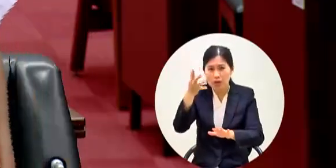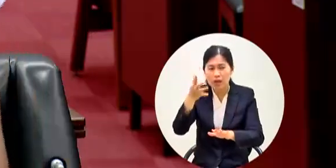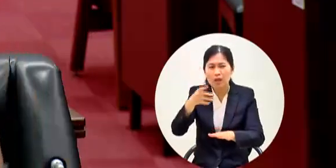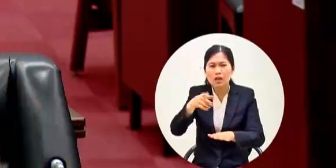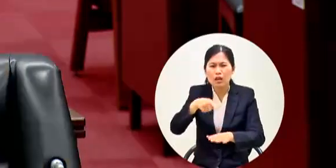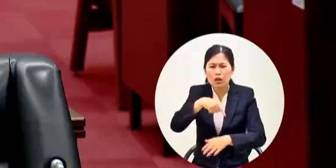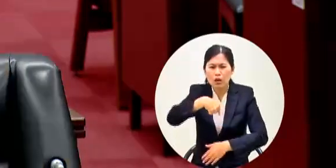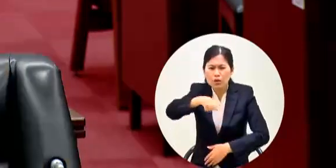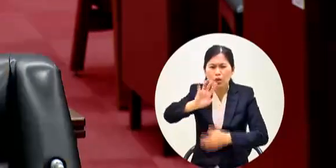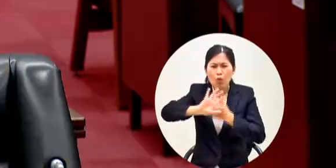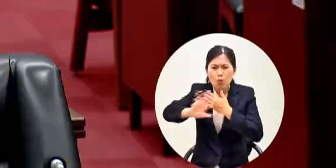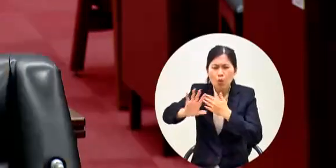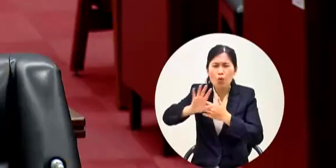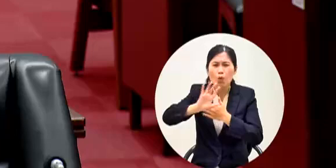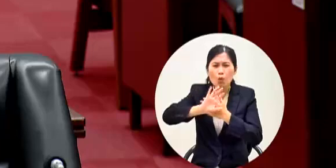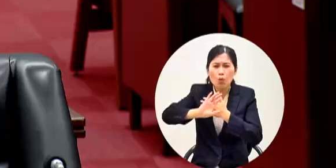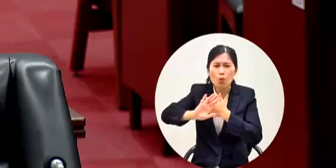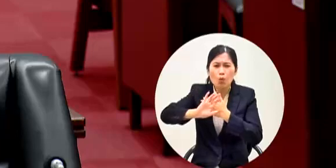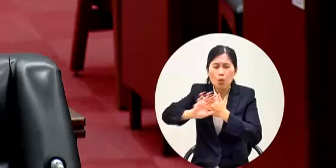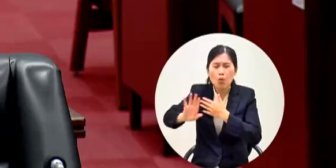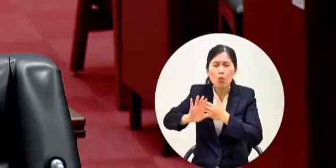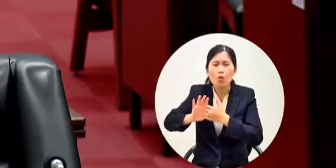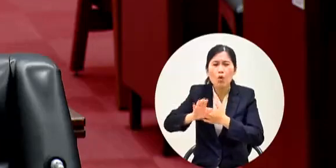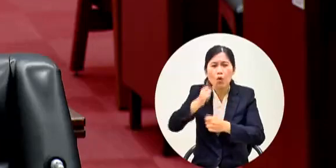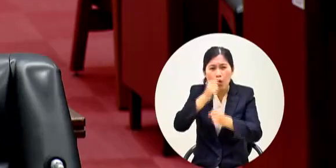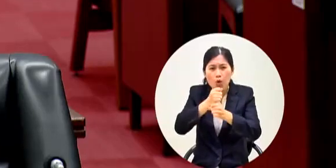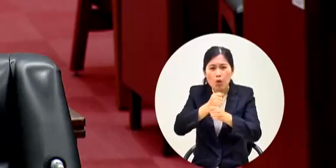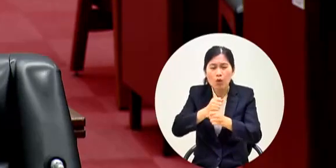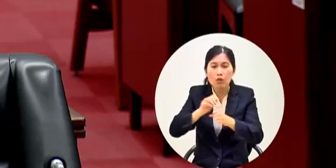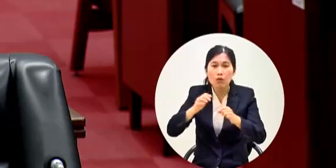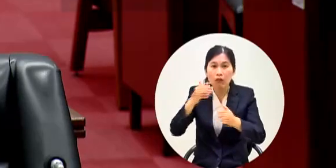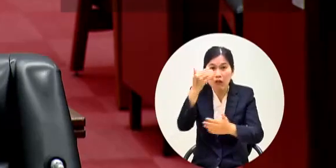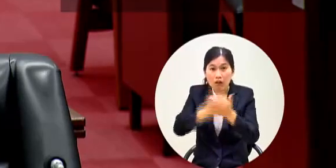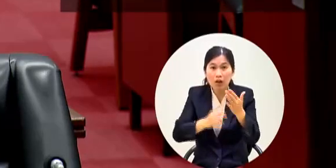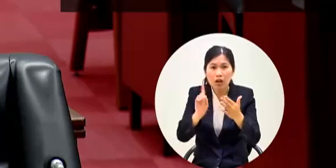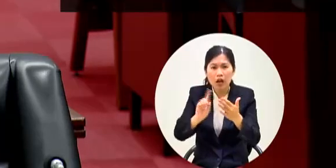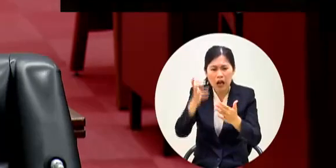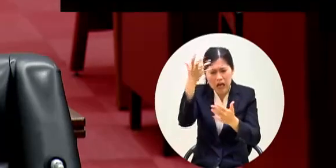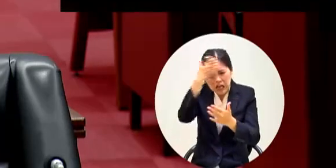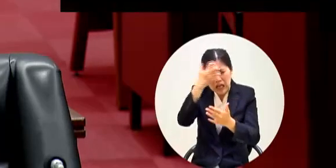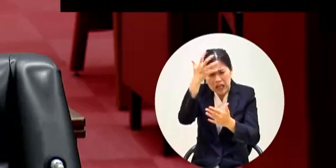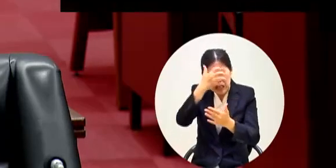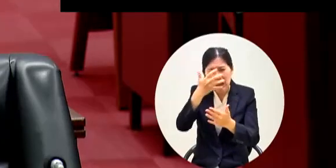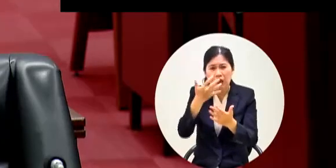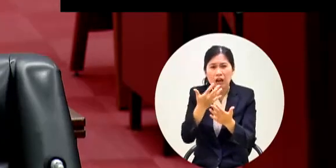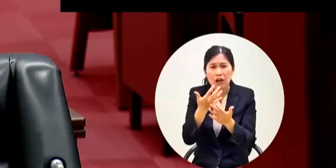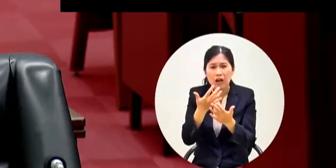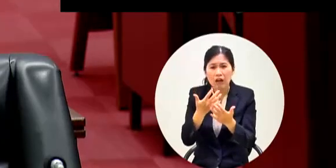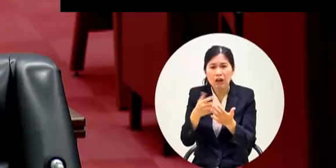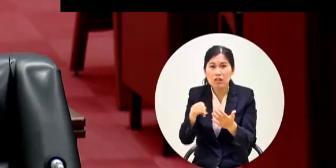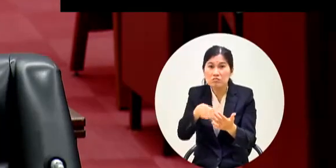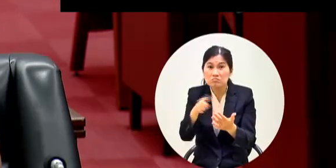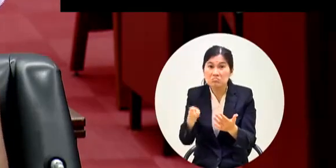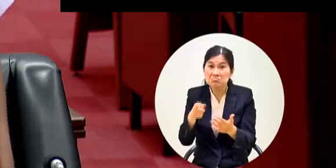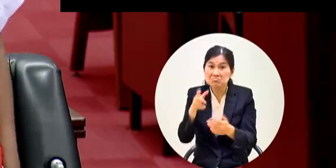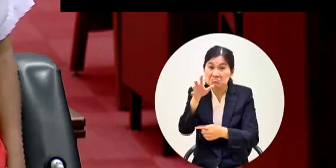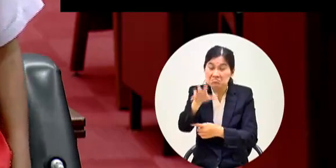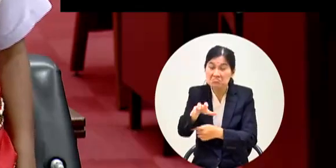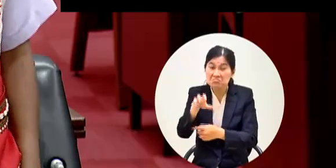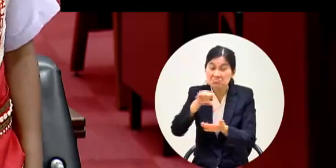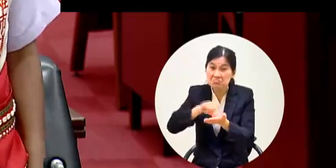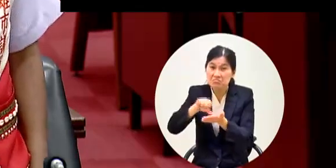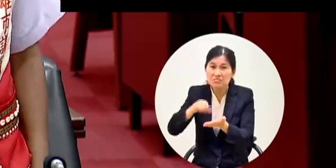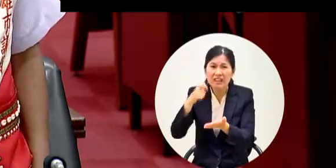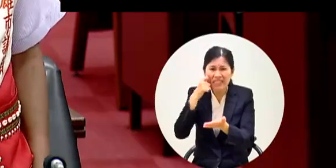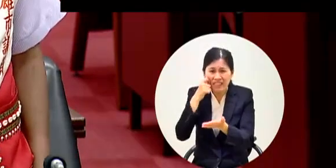定要提出一个农业计划，才可以把游牧农地变成林地。试问现在所有的年轻人为了